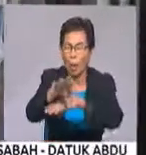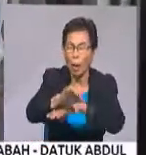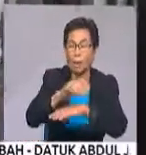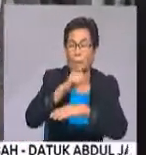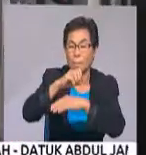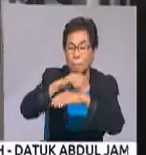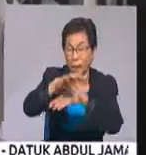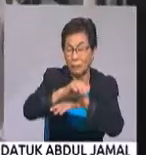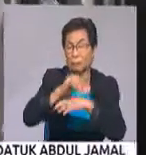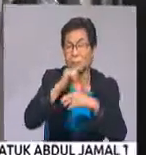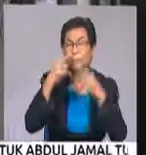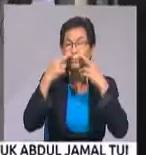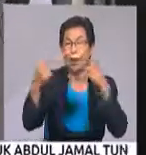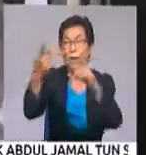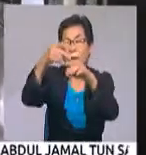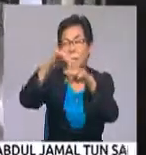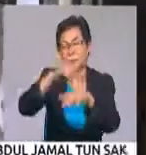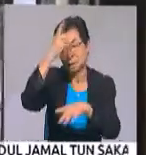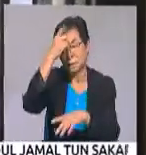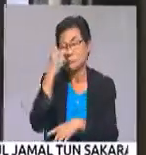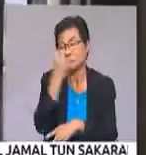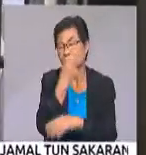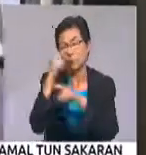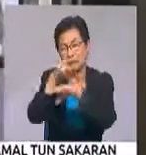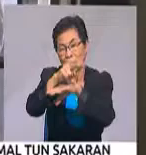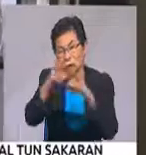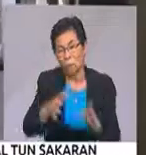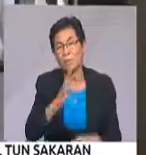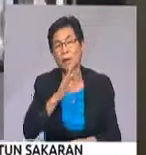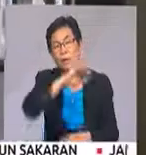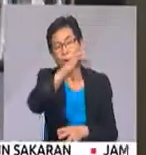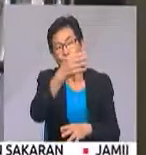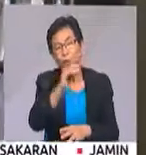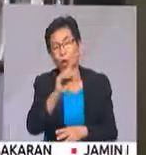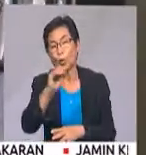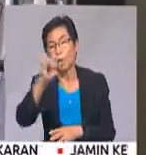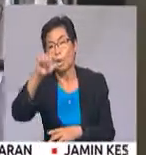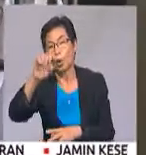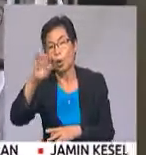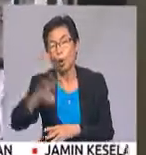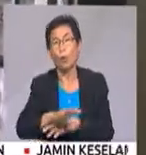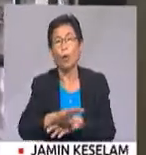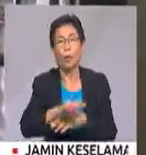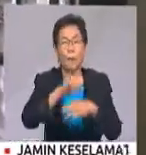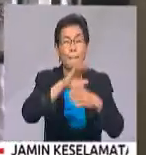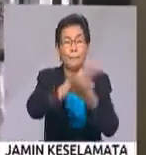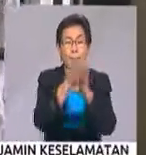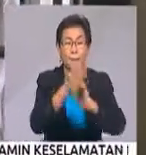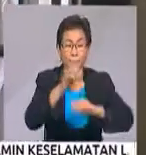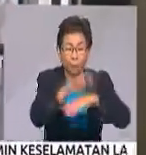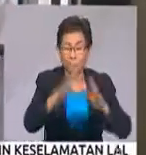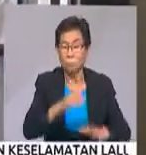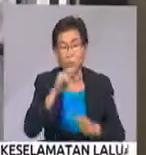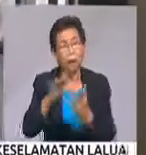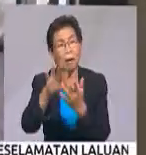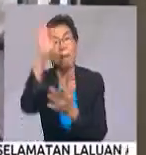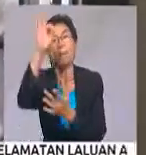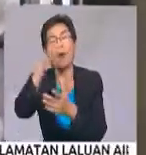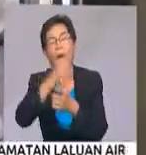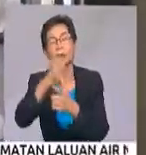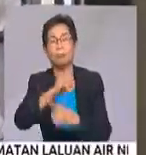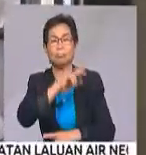rasmi kepada Datuk Seri Najib. Saksi itu berkata Jolo menjadi penasihat tanpa lantikan rasmi atau secara